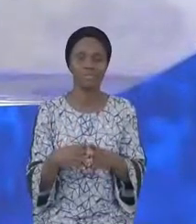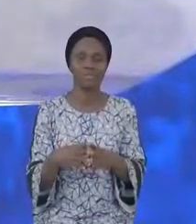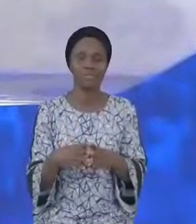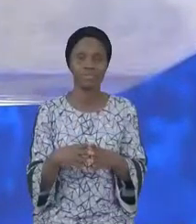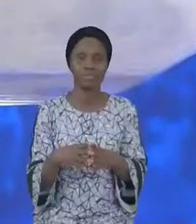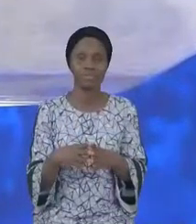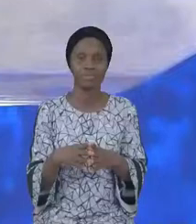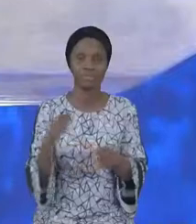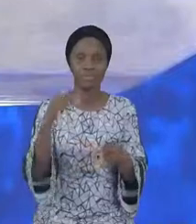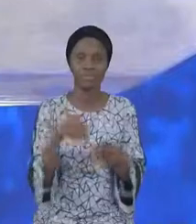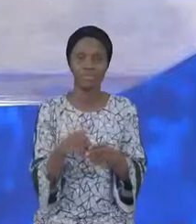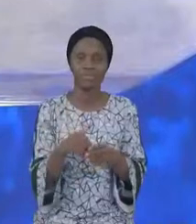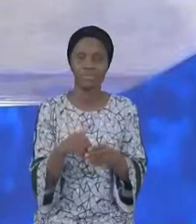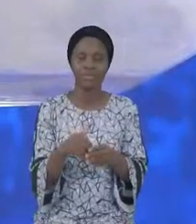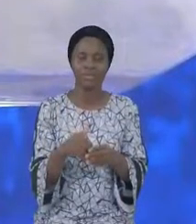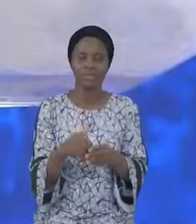Exode,